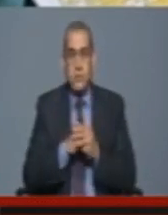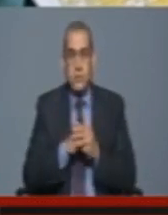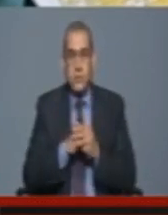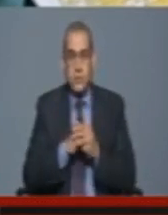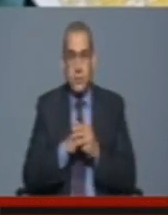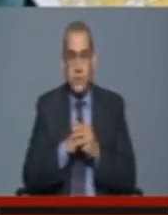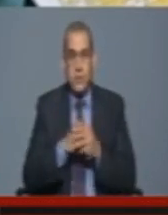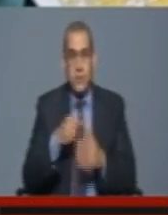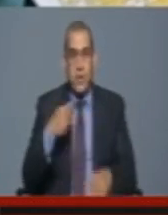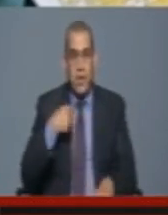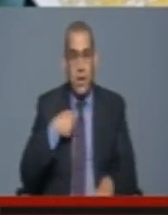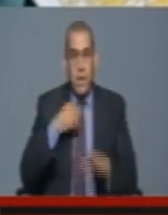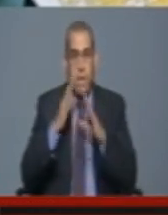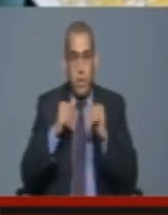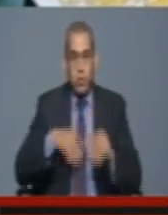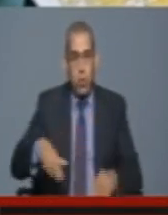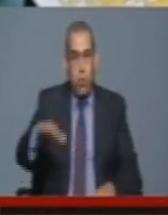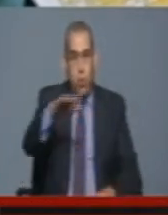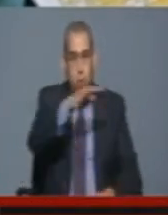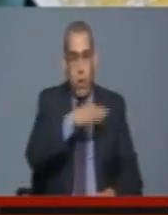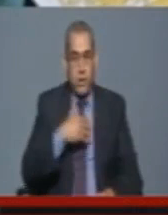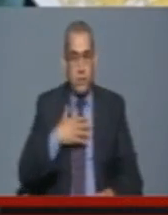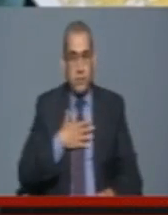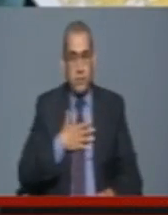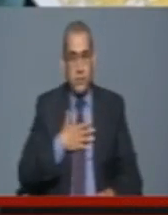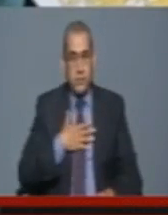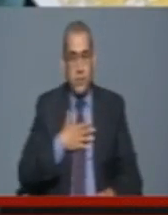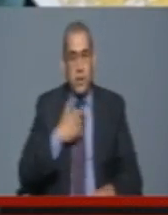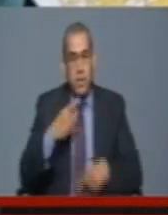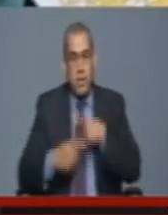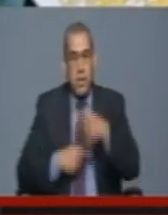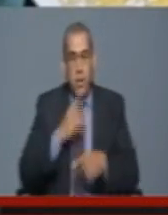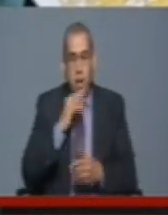إحنا المصريين كلنا كنا دايما لنا موقف